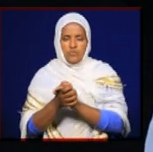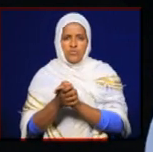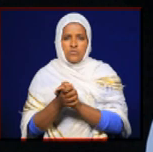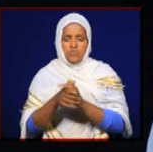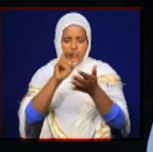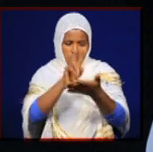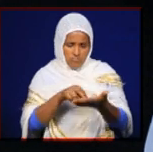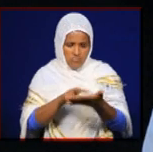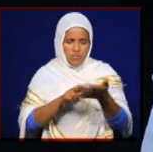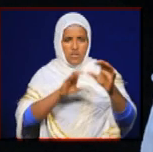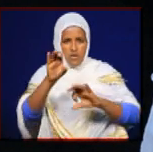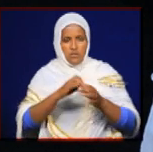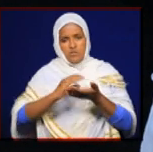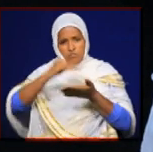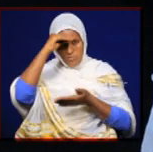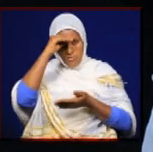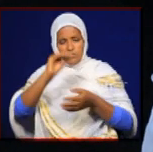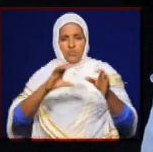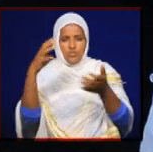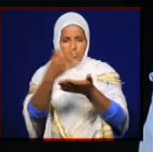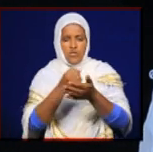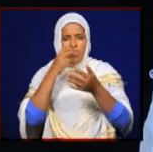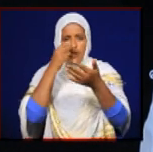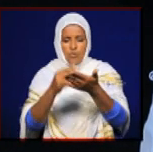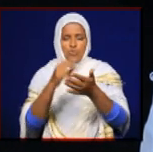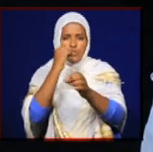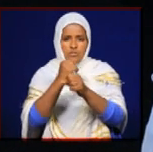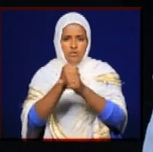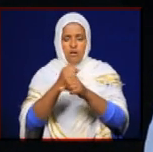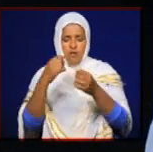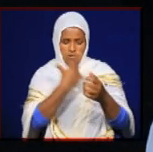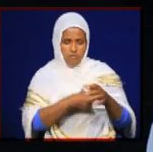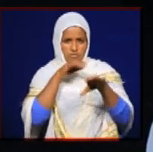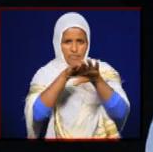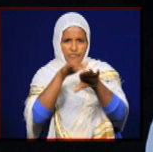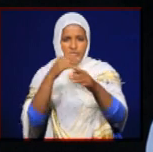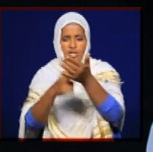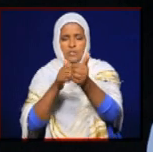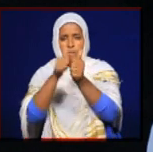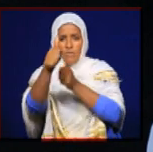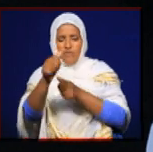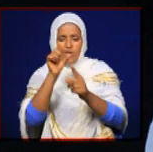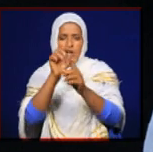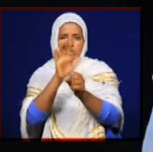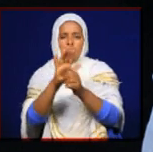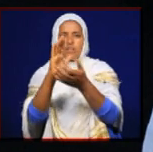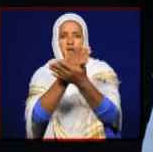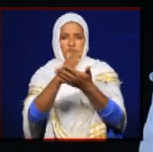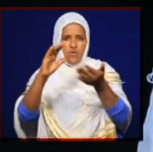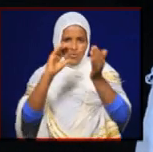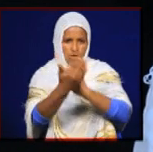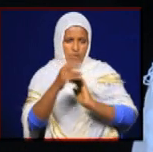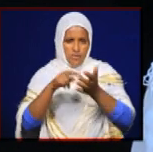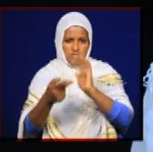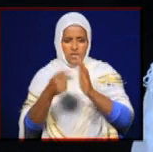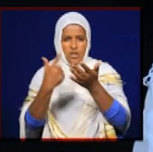ስራቸውን ያነበብ የተማር ለበጎ ስራ እናሳሳለን። ከዛም አልፎ ደግሞ የቃል ኪዳናችሁ